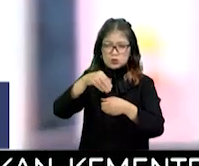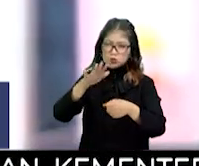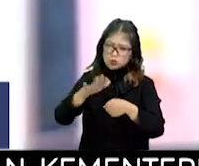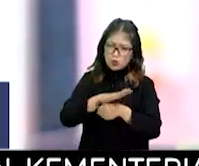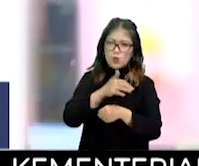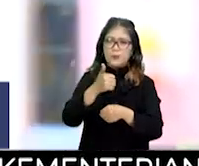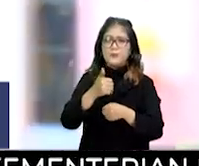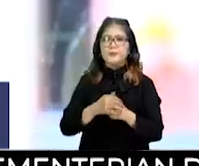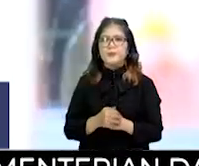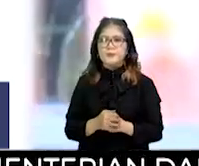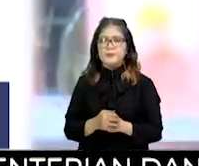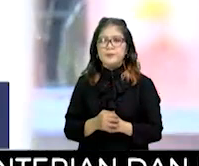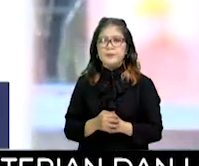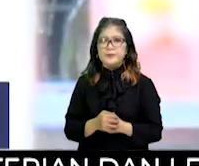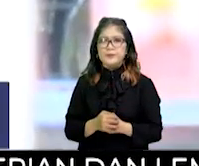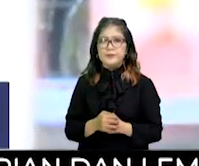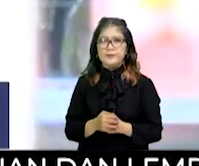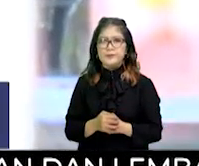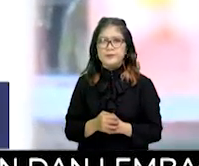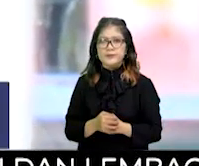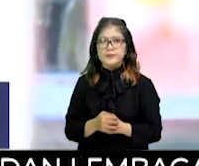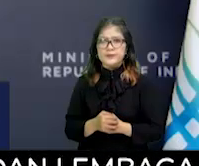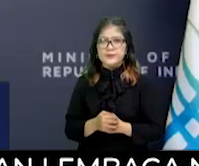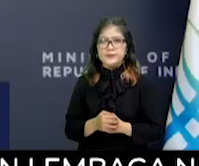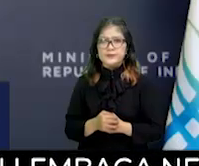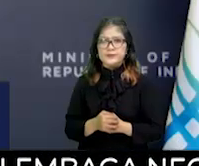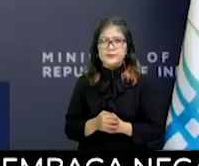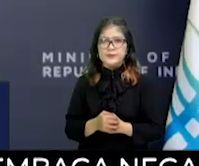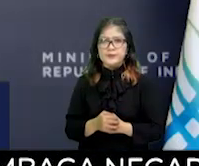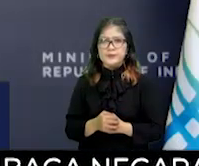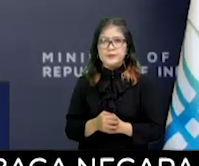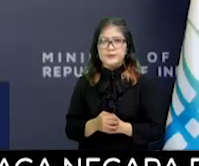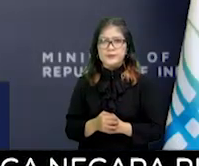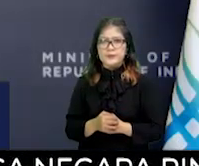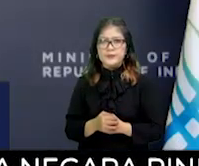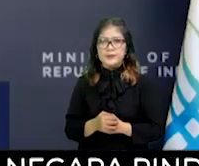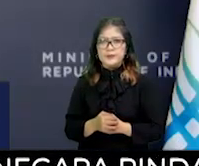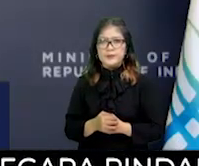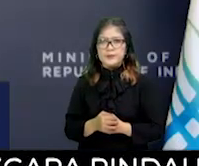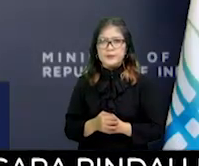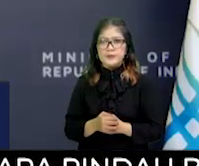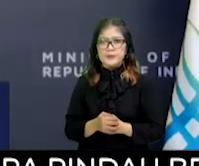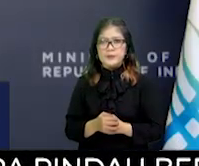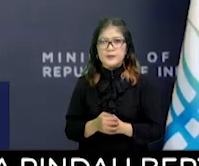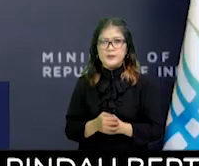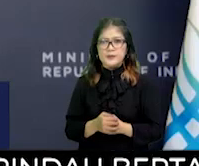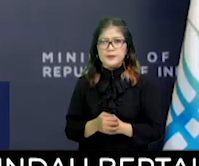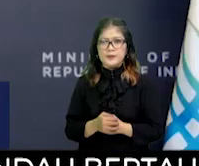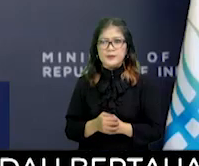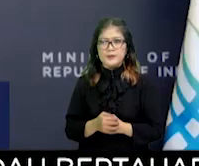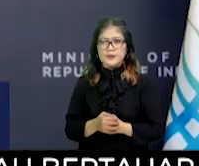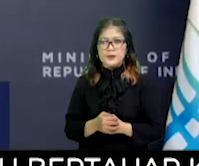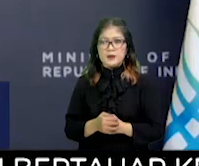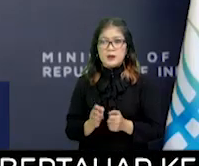Saya juga menghimbau. Ibu Murni beruntung bisa mendapatkan minyak goreng kemasan dengan harga 4 atau membeli yang secara